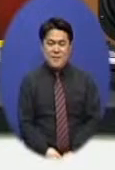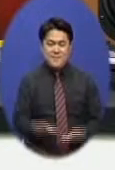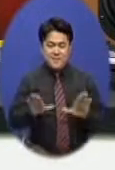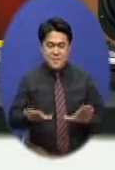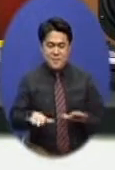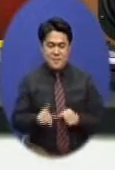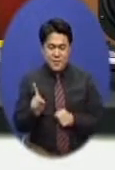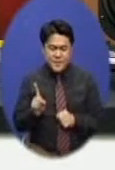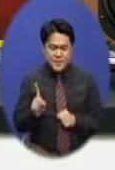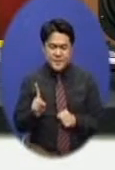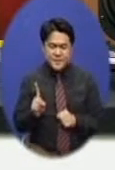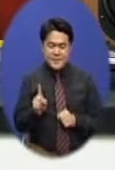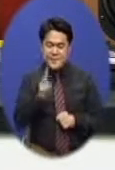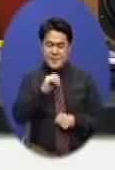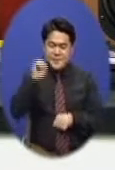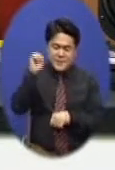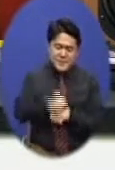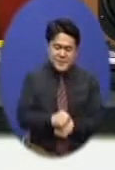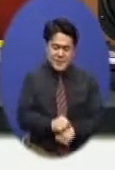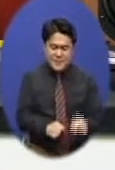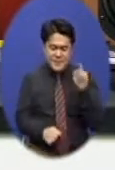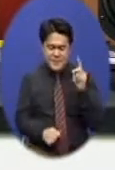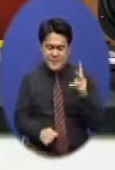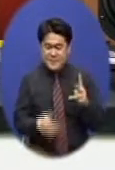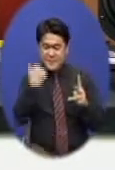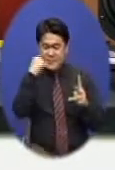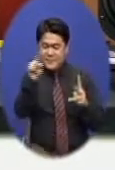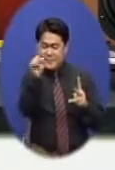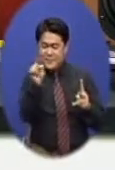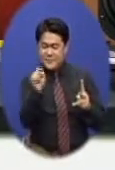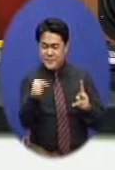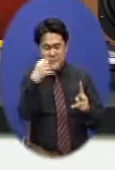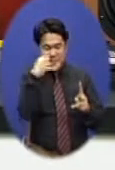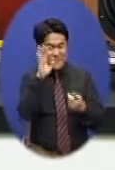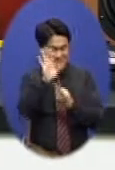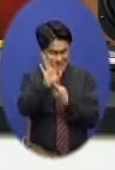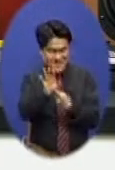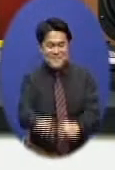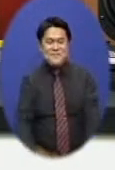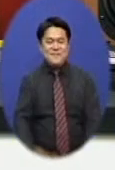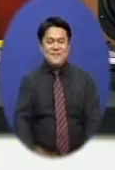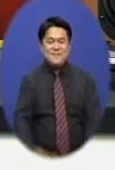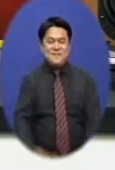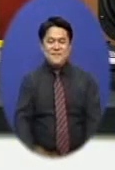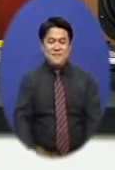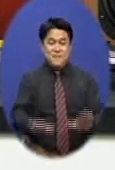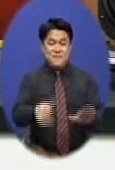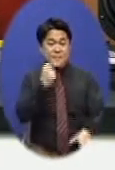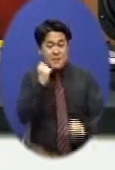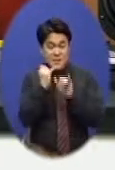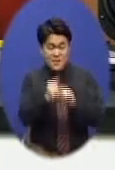이제 오늘 네. 과연 어떤 분이 그래요. 타시게 될지 네. 발표해드리도록 하겠습니다. 네. 네,